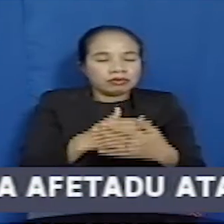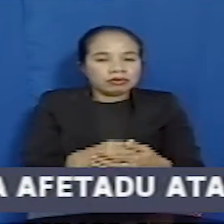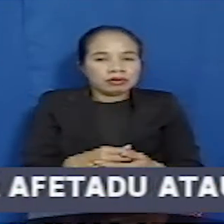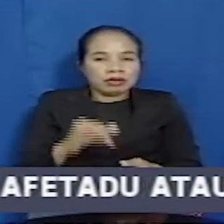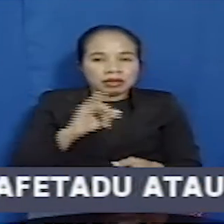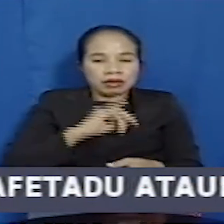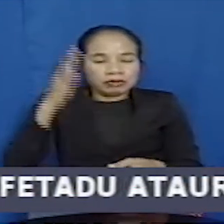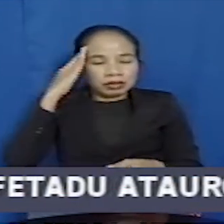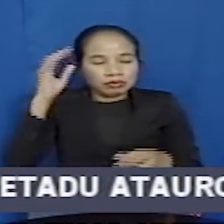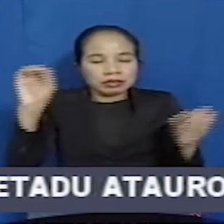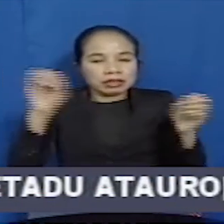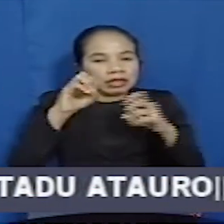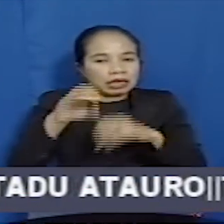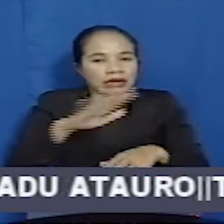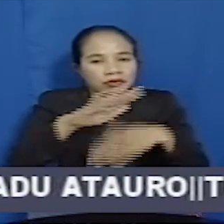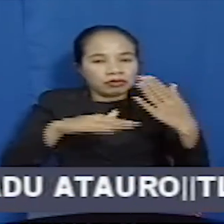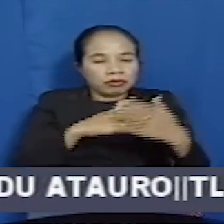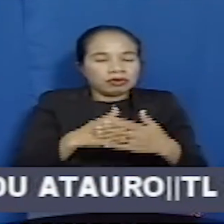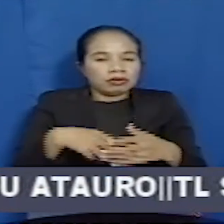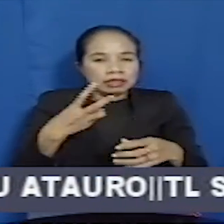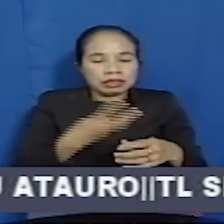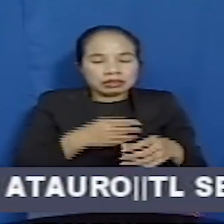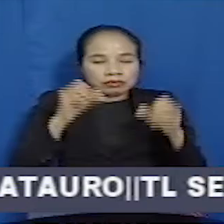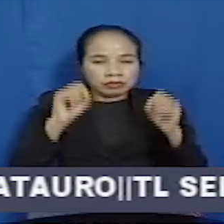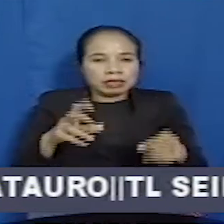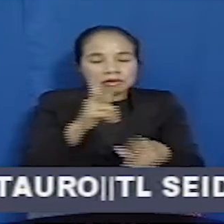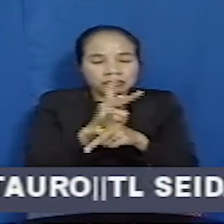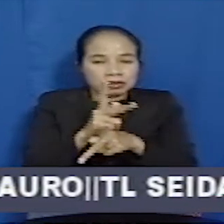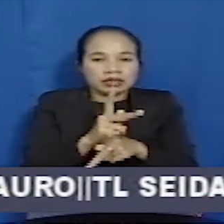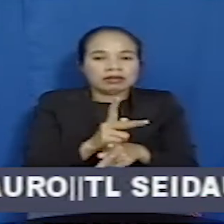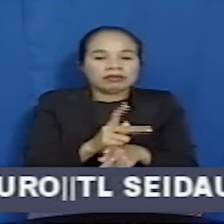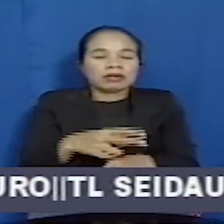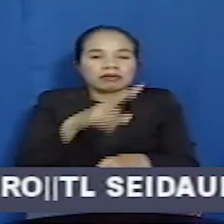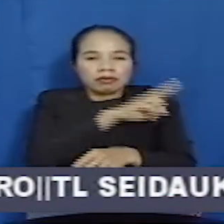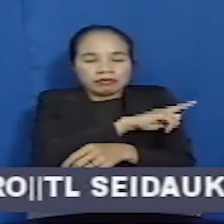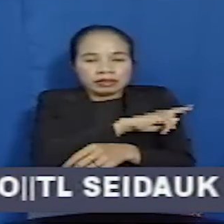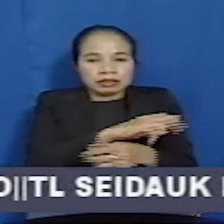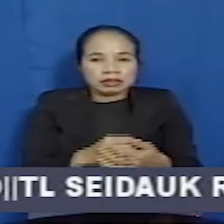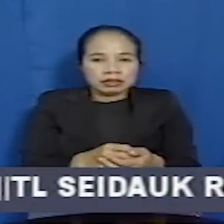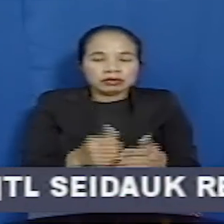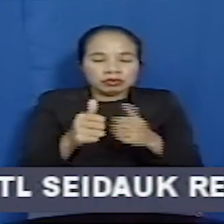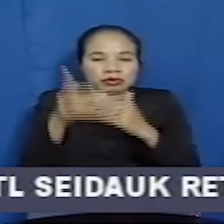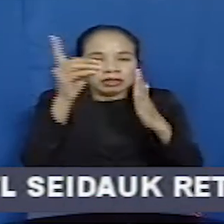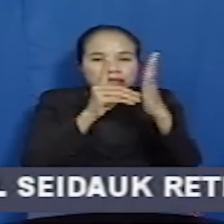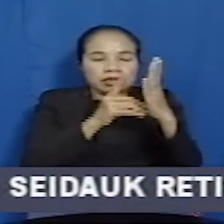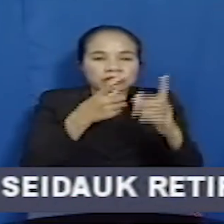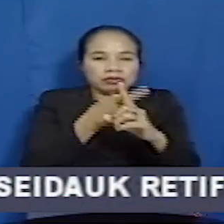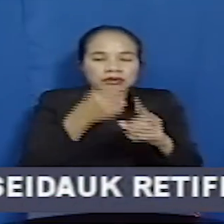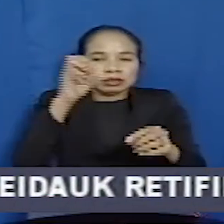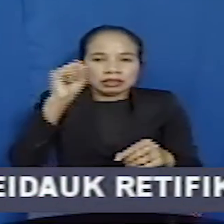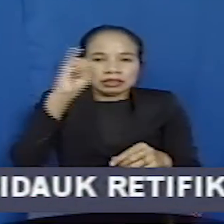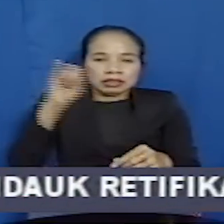Mahal nyare saya lakon total. Itu sobele kontrol, ya tu kontrol lah ho vacina. Baseia badadus husi